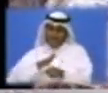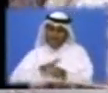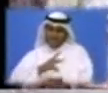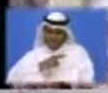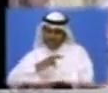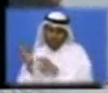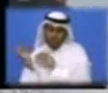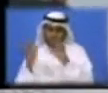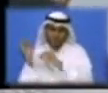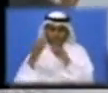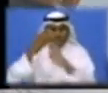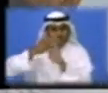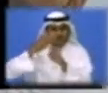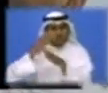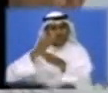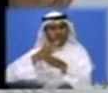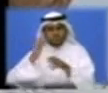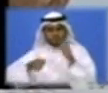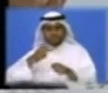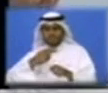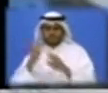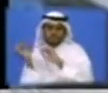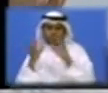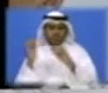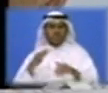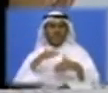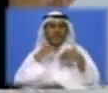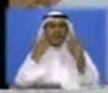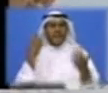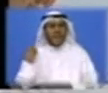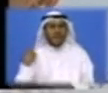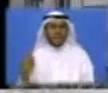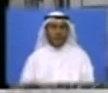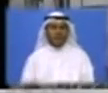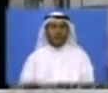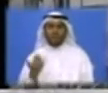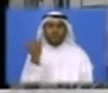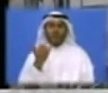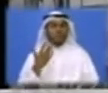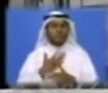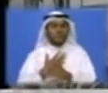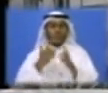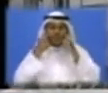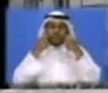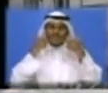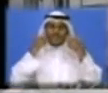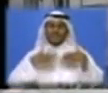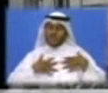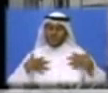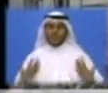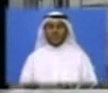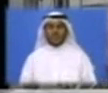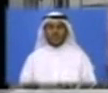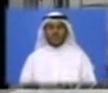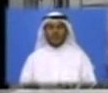محسنون الكويت حيث صنف باكبر مشروع خيري في عيد الاضحى بغزه حيث تم توزيع حصص